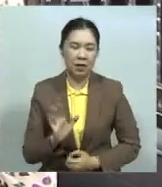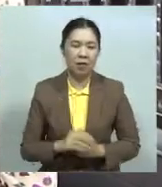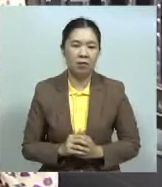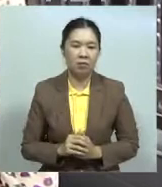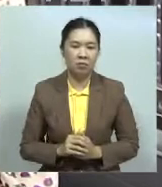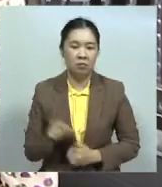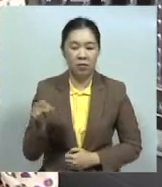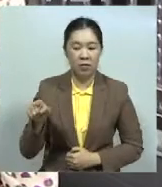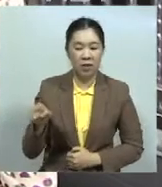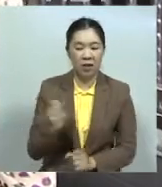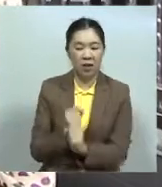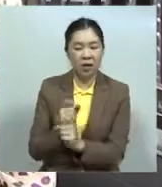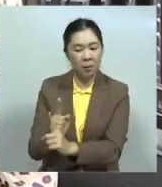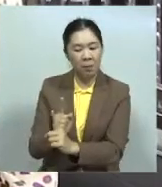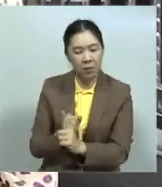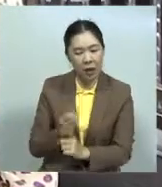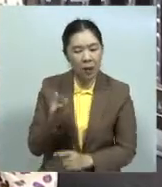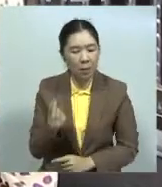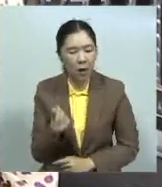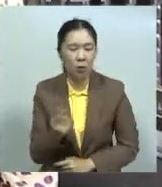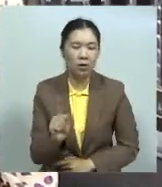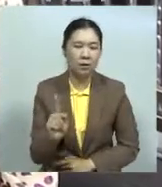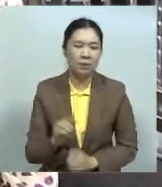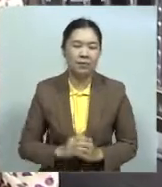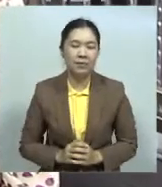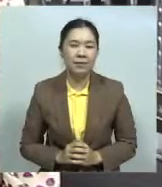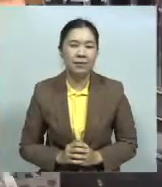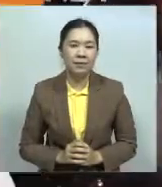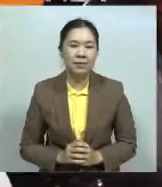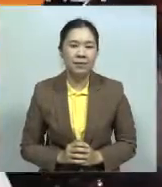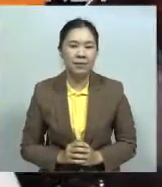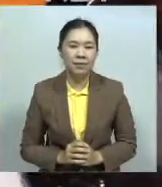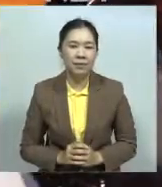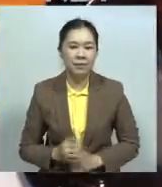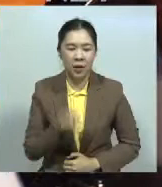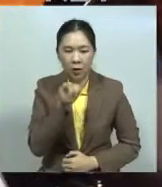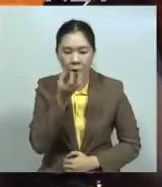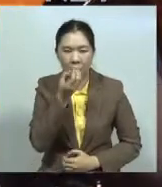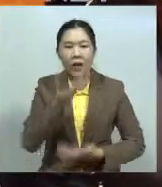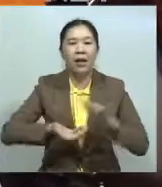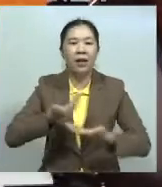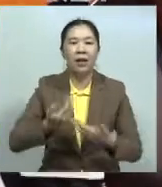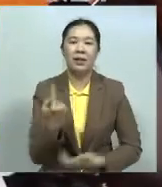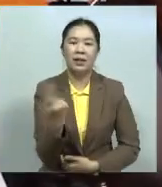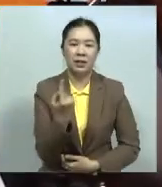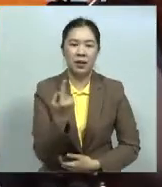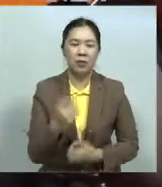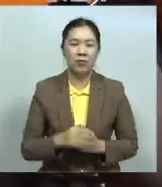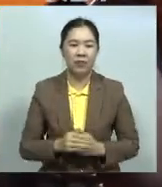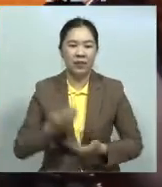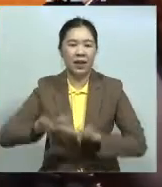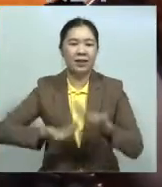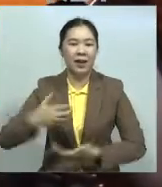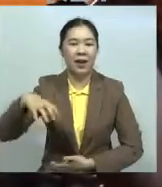จะทำตามเร็วช้าแค่ไหนค่ะไปฟังเสียงกันค่ะ ขายดอกไม้อย่างเดียว ที่ไหนครับ ตลาดราบ